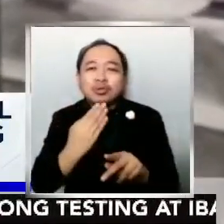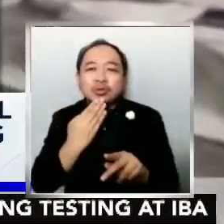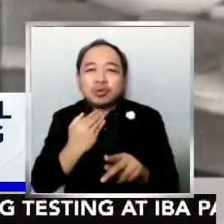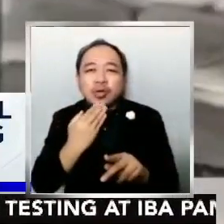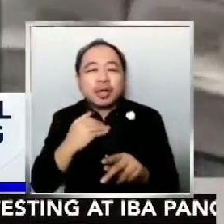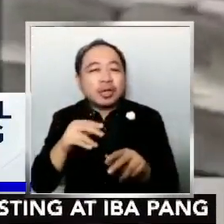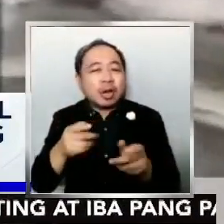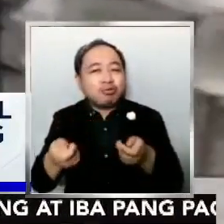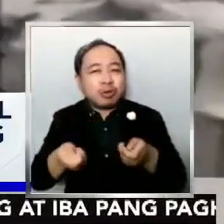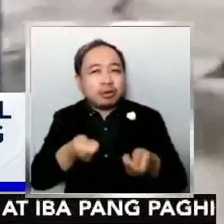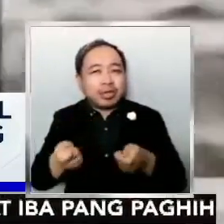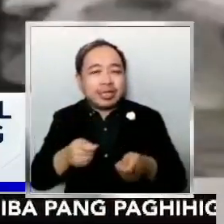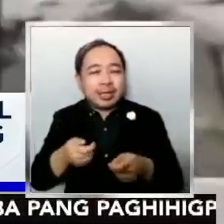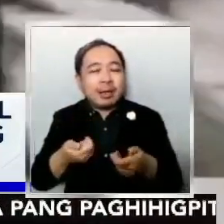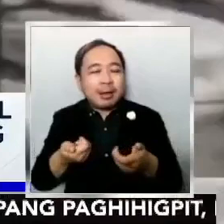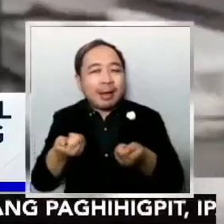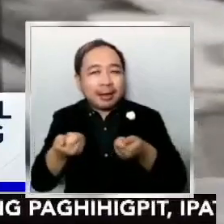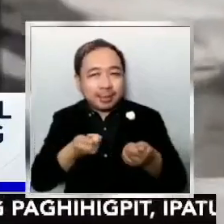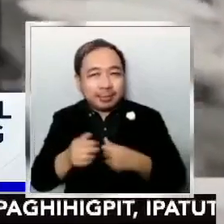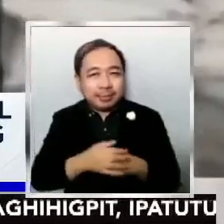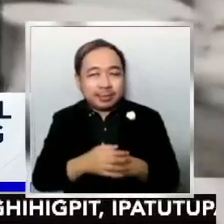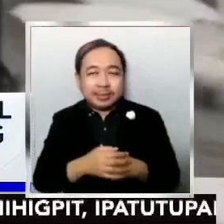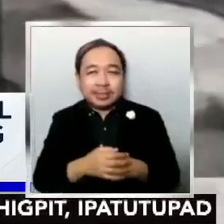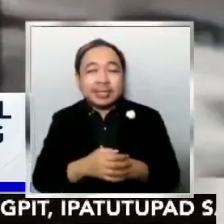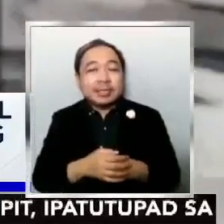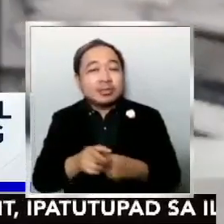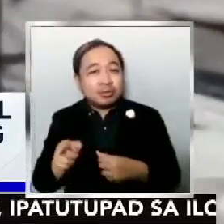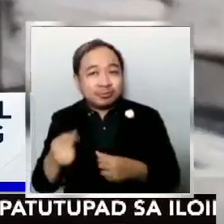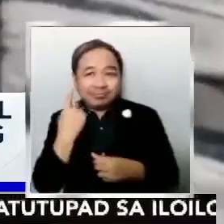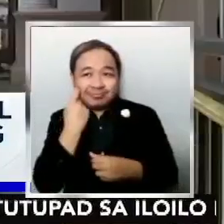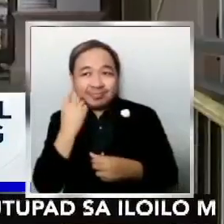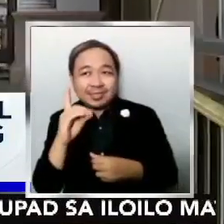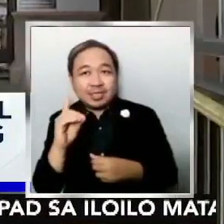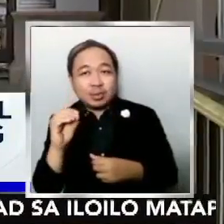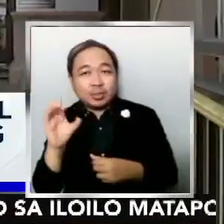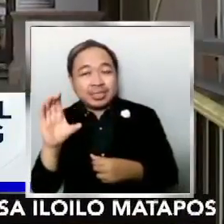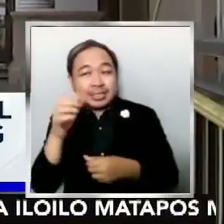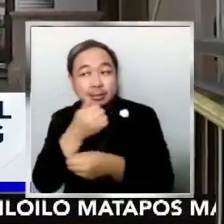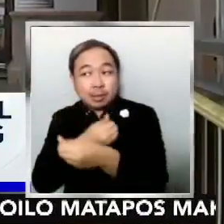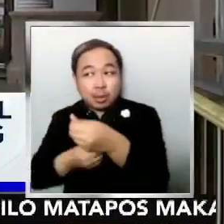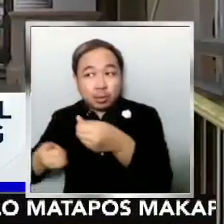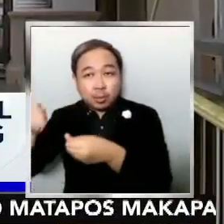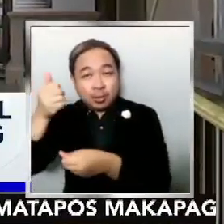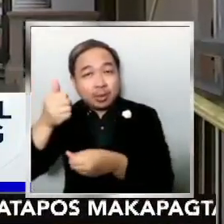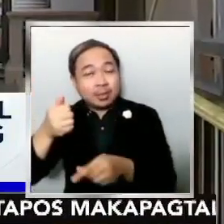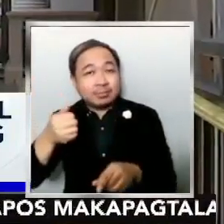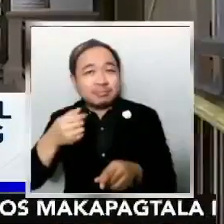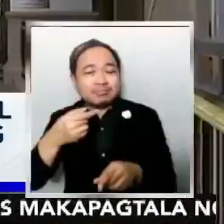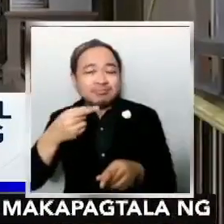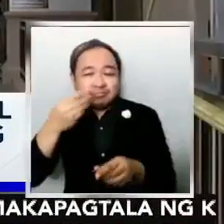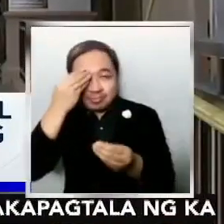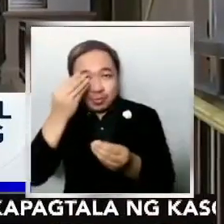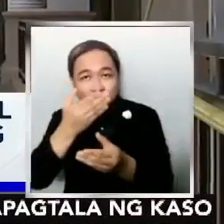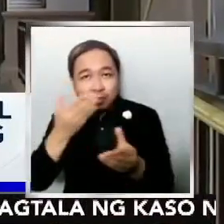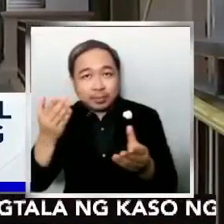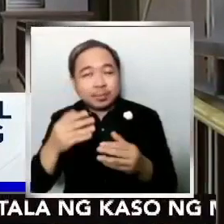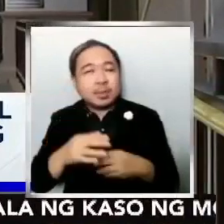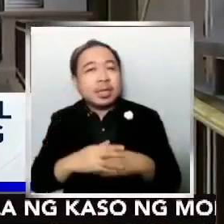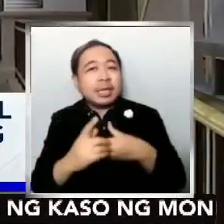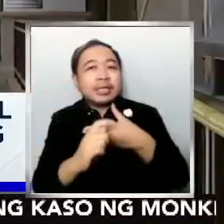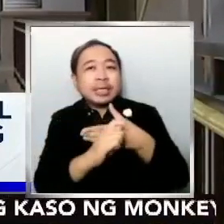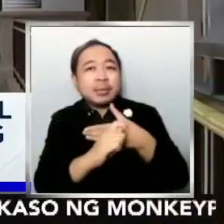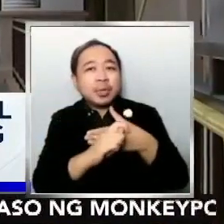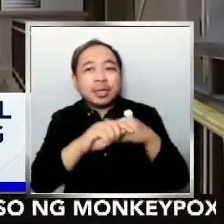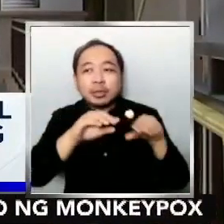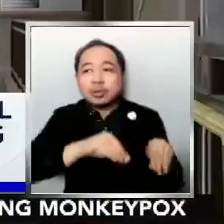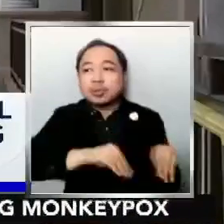office order na inilabas itong Lunes ni Acting BOC Commissioner Yogi Filemon Cruz Ruiz. Pansamantalang inilipat ang mga opisyal